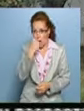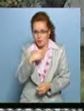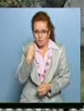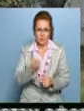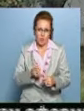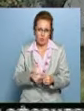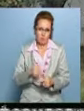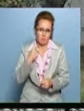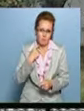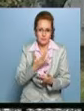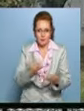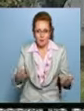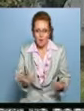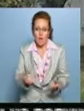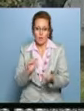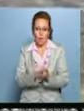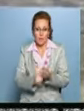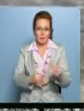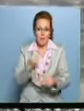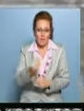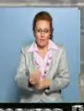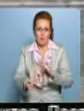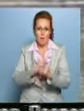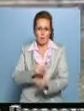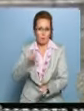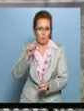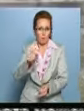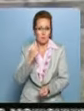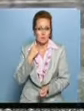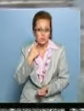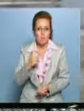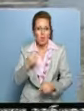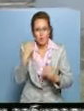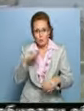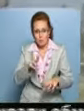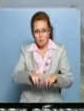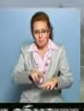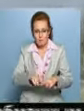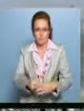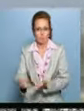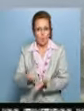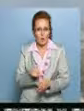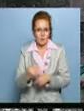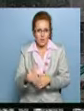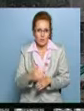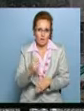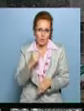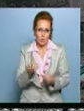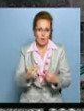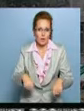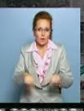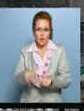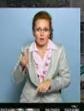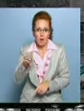жизни некоторые отдавали документы в обмен на бутылку спиртного по чужим паспортам получали кредиты в одной из организаций Камбарки